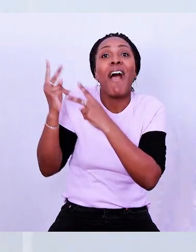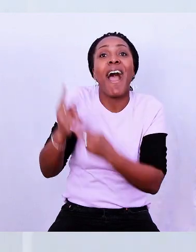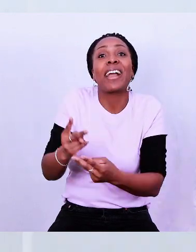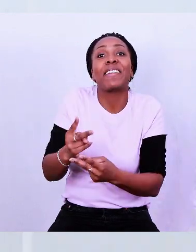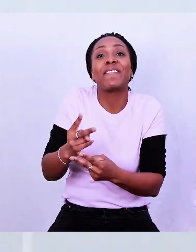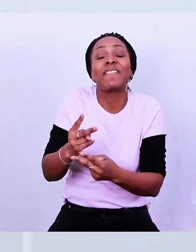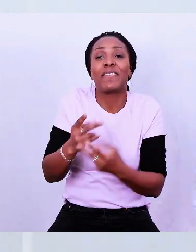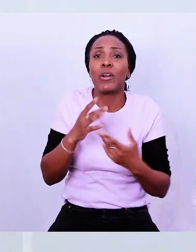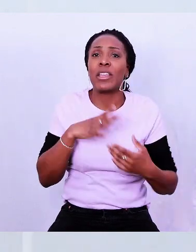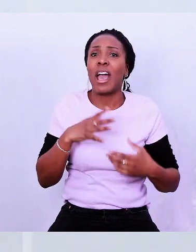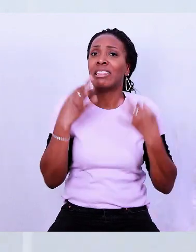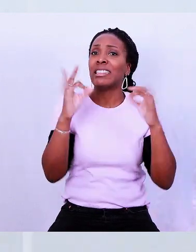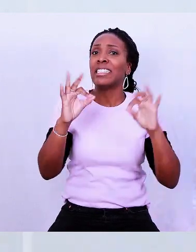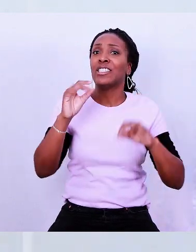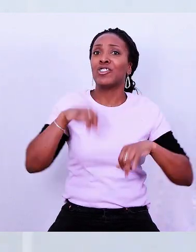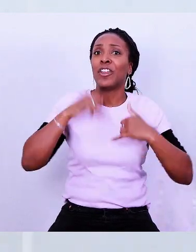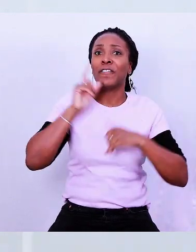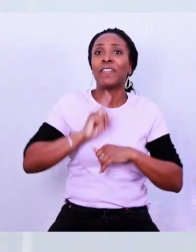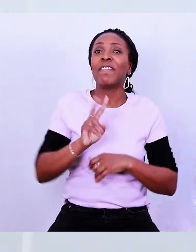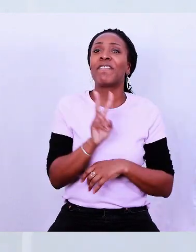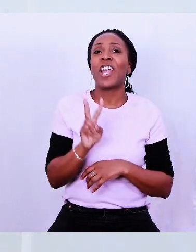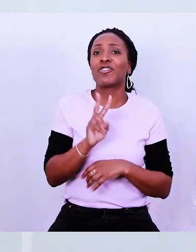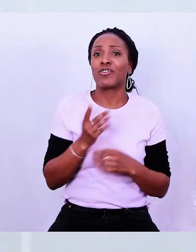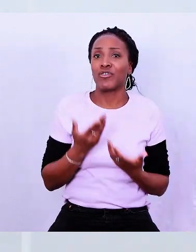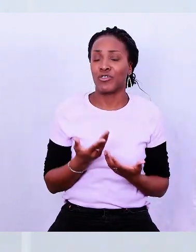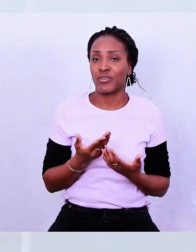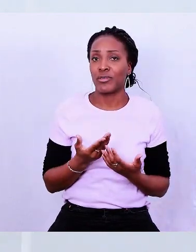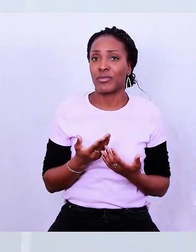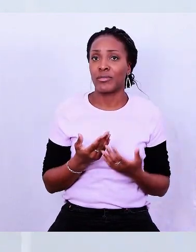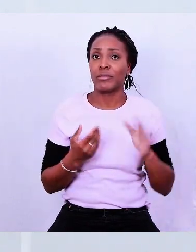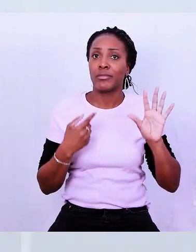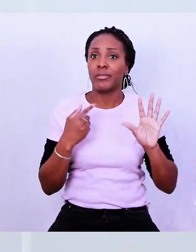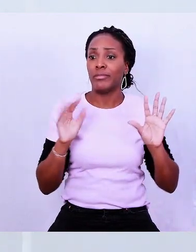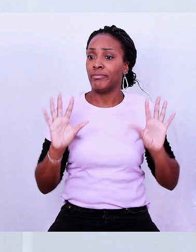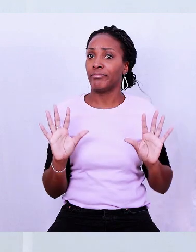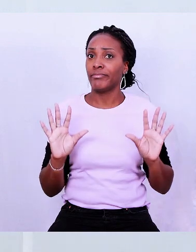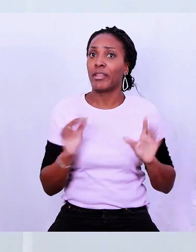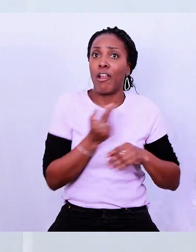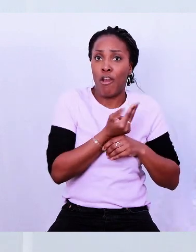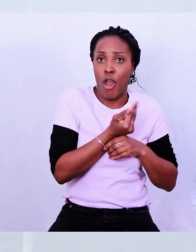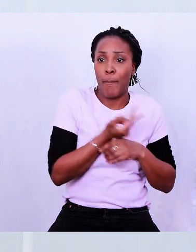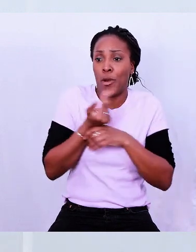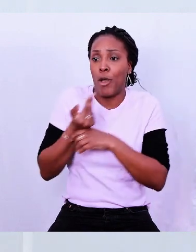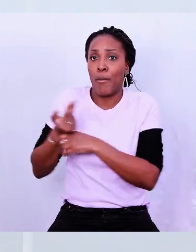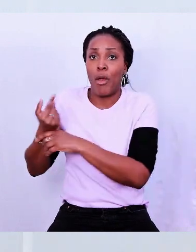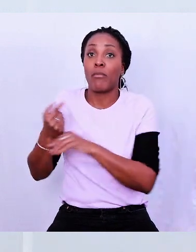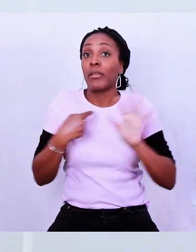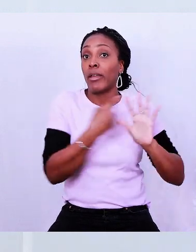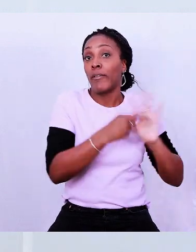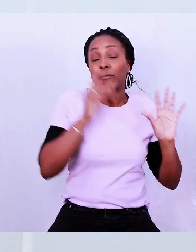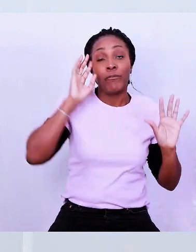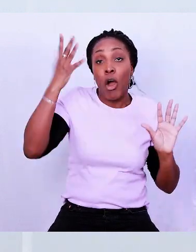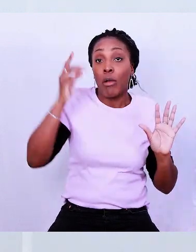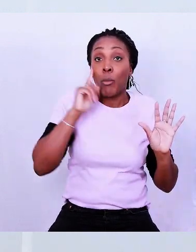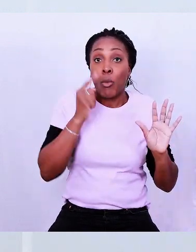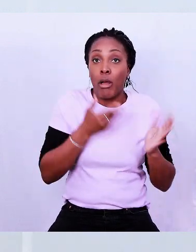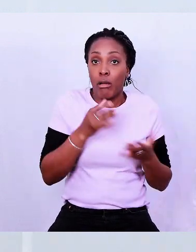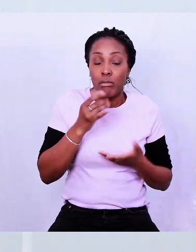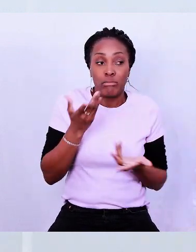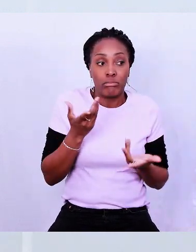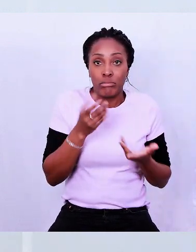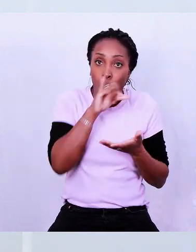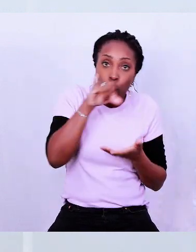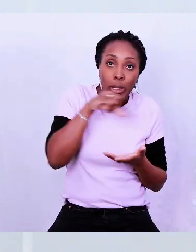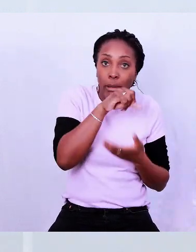10 jeunes filles qui sont là, 10 vierges qui ont chacune des lampes. Certaines sont folles parce qu'elles n'ont pas de